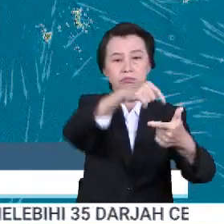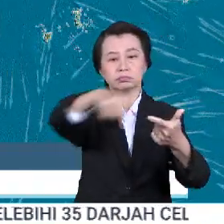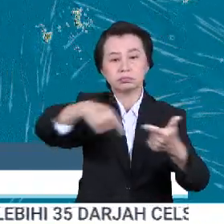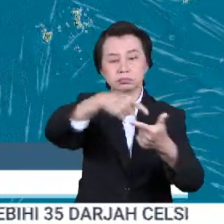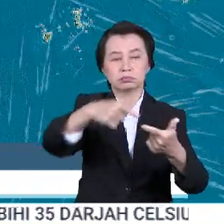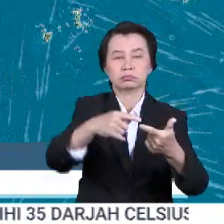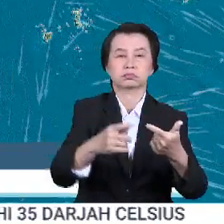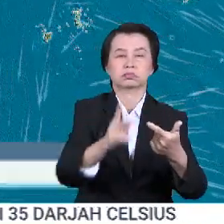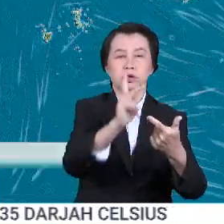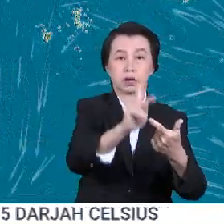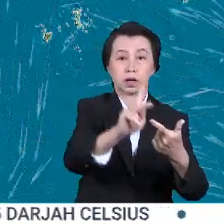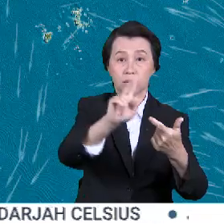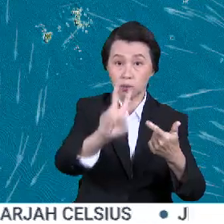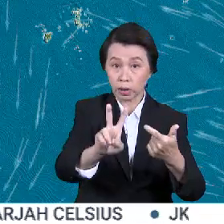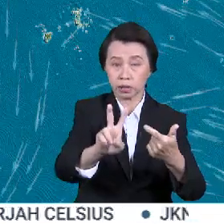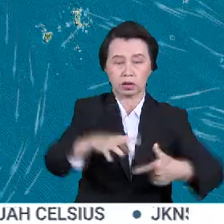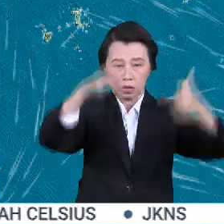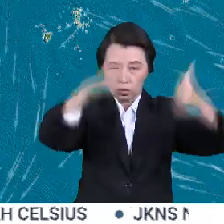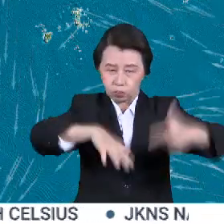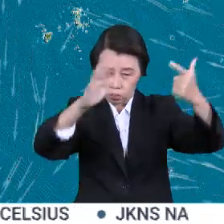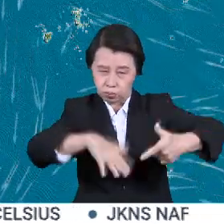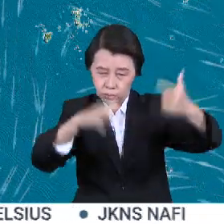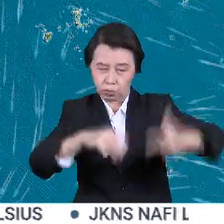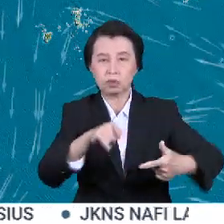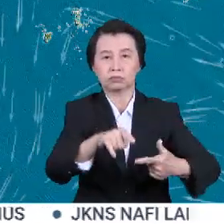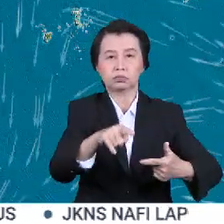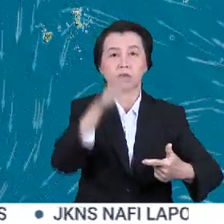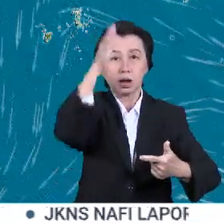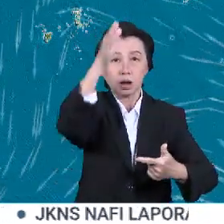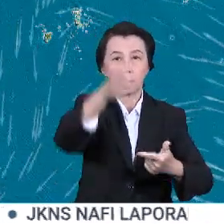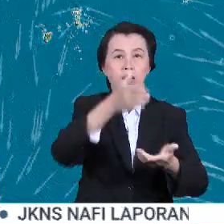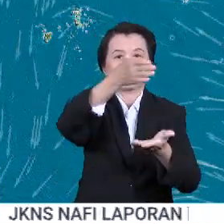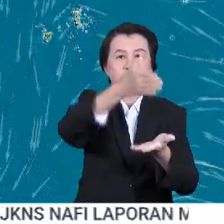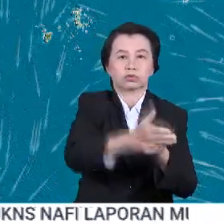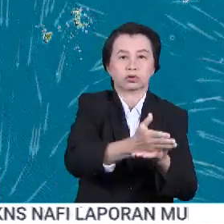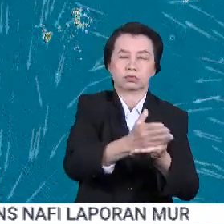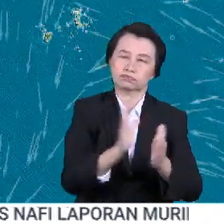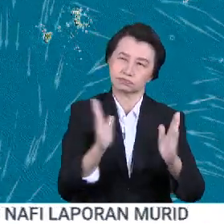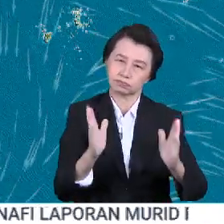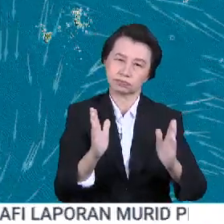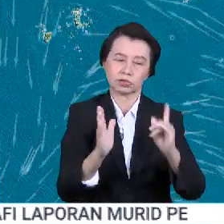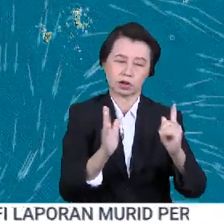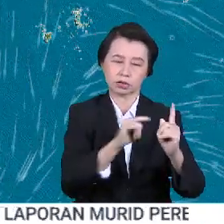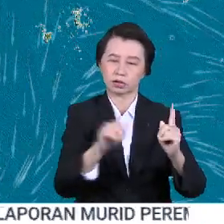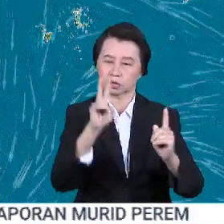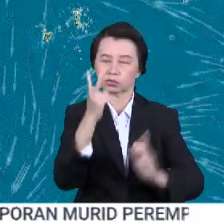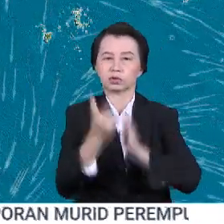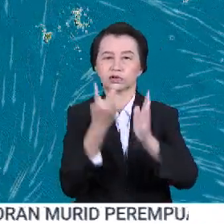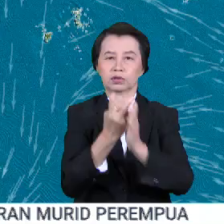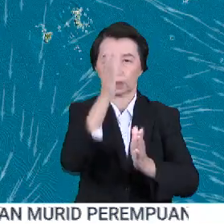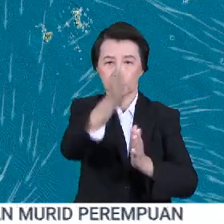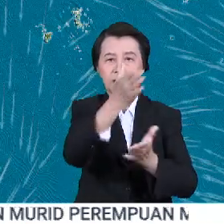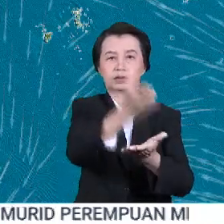Lembah Kelang. Dan keadaan cuaca ribut petir untuk kawasan-kawasan ini dijangka akan beransur-ansur reda dalam tempoh 1 hingga 2 jam daripada